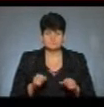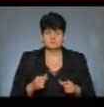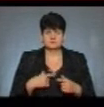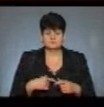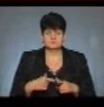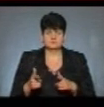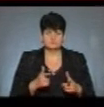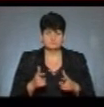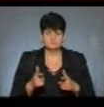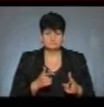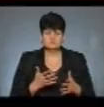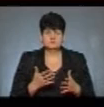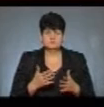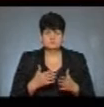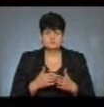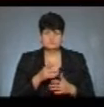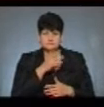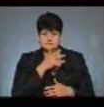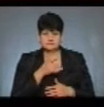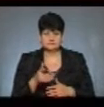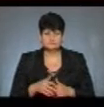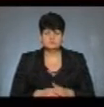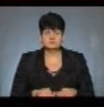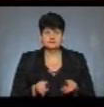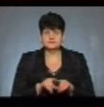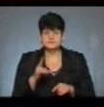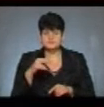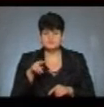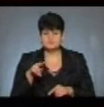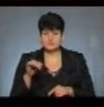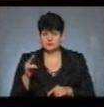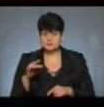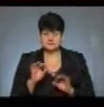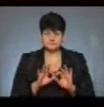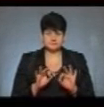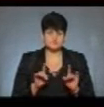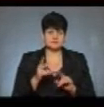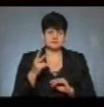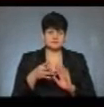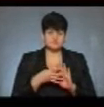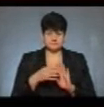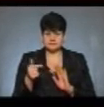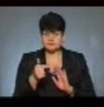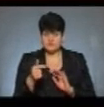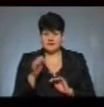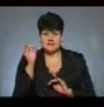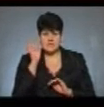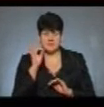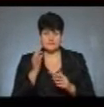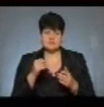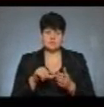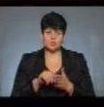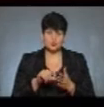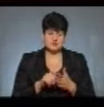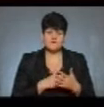до головних стартів сезону. Також Дмитро Підручний розповів, що 29 грудня в Німеччині візьме участь